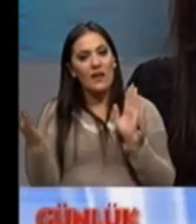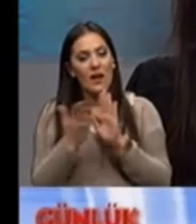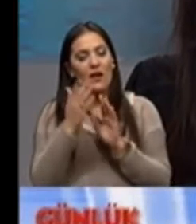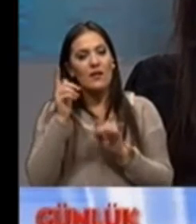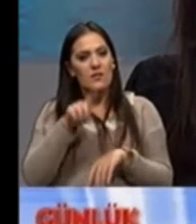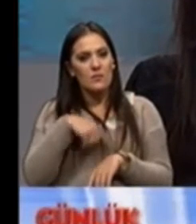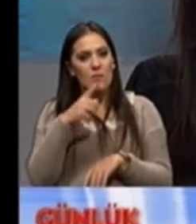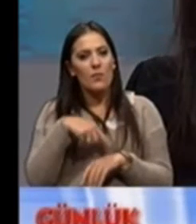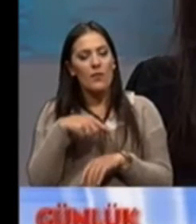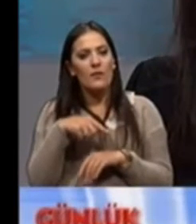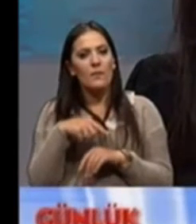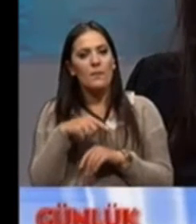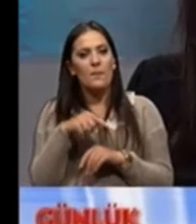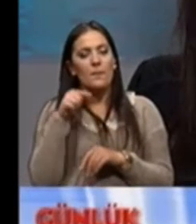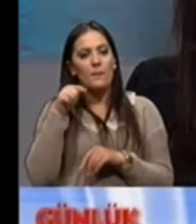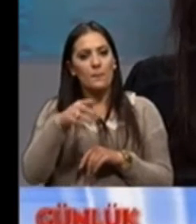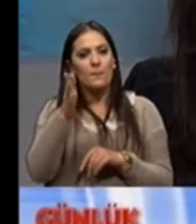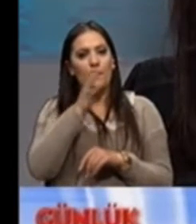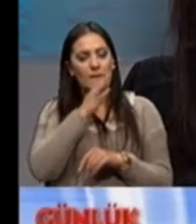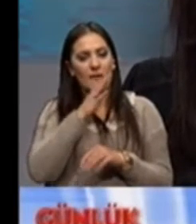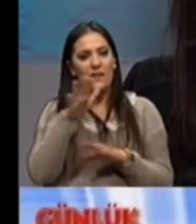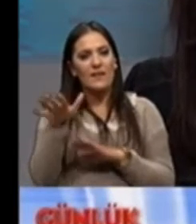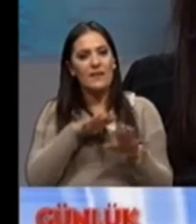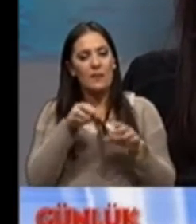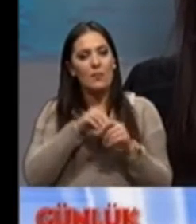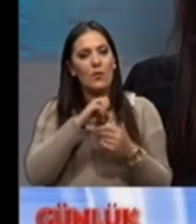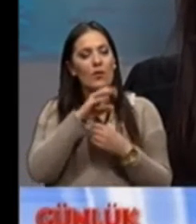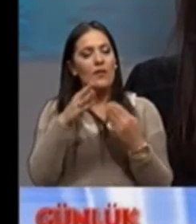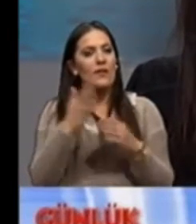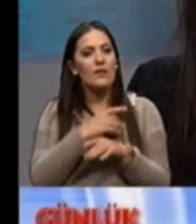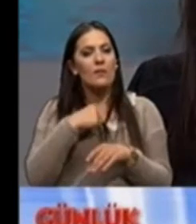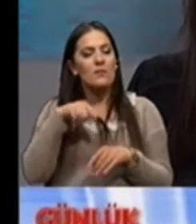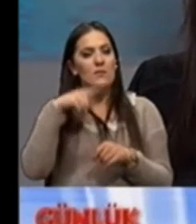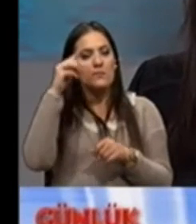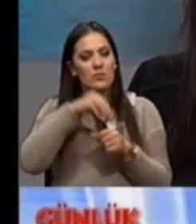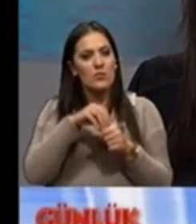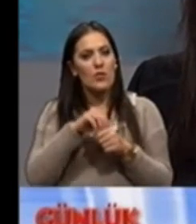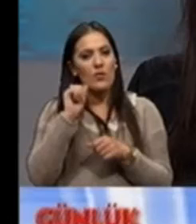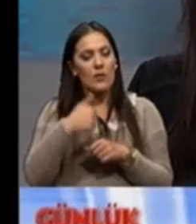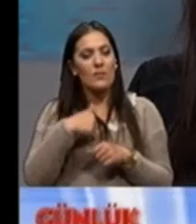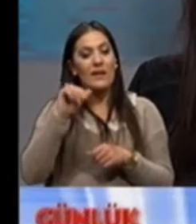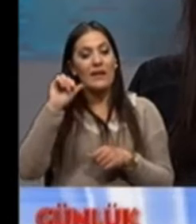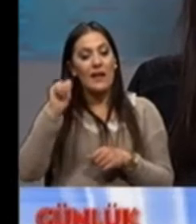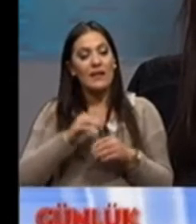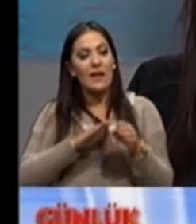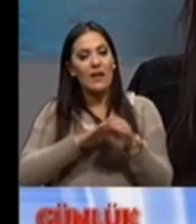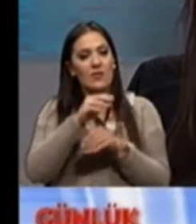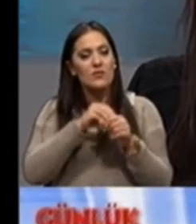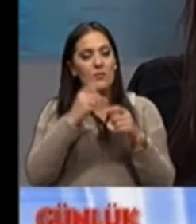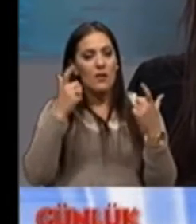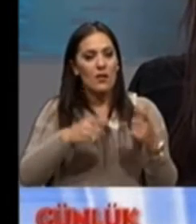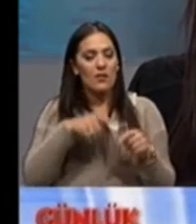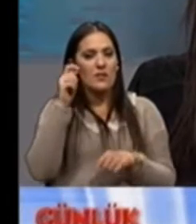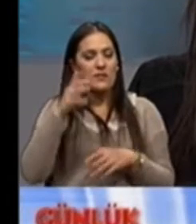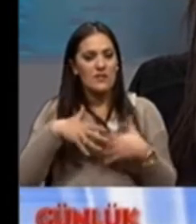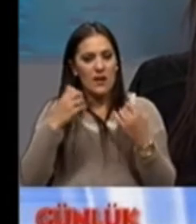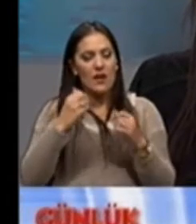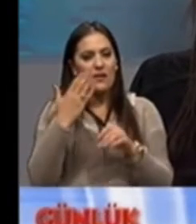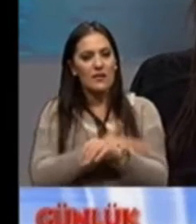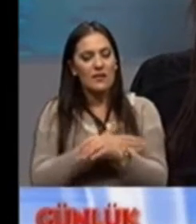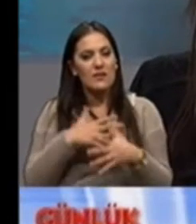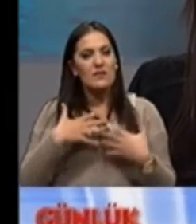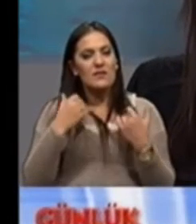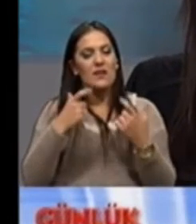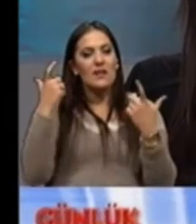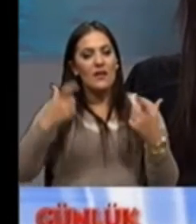yaklaştığımızda bu bilgiler yani deprem olayı neden bizim için önemli? Kaliteli yaşam alanı, sağlıklı kentler,